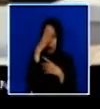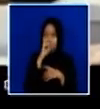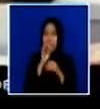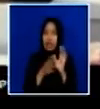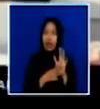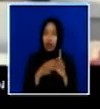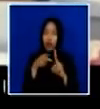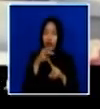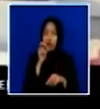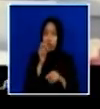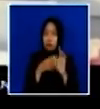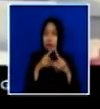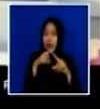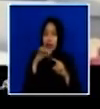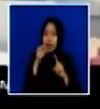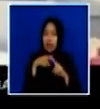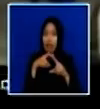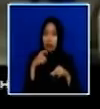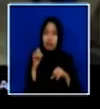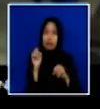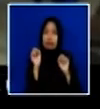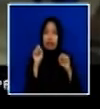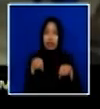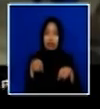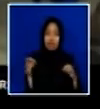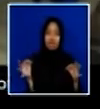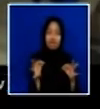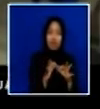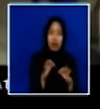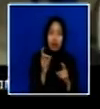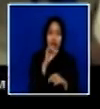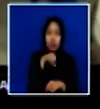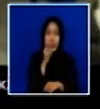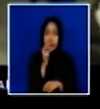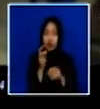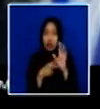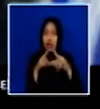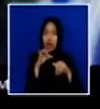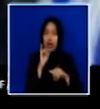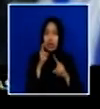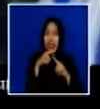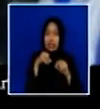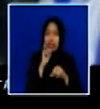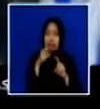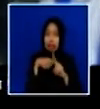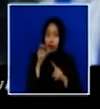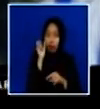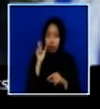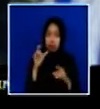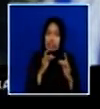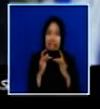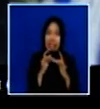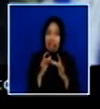Pacitan berjanji akan membantu memberikan pendampingan jurnalistik dan memanfaatkan sarana internet untuk berbisnis